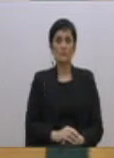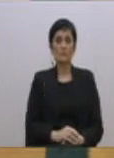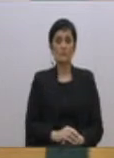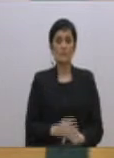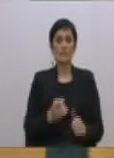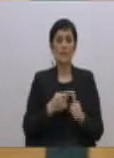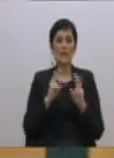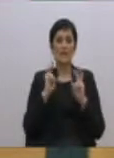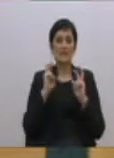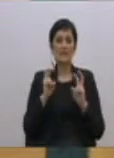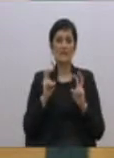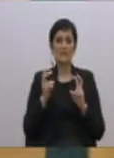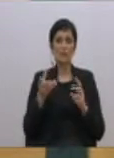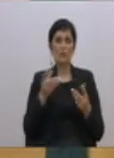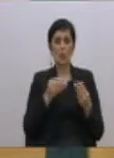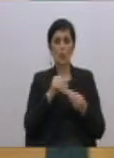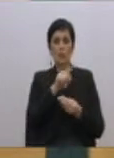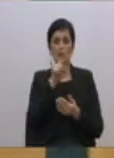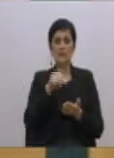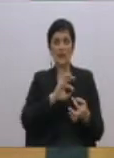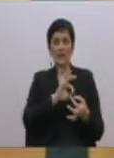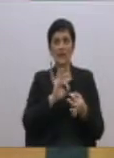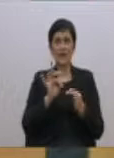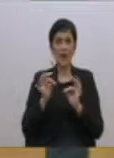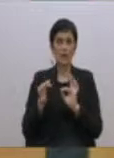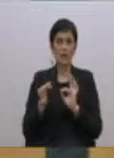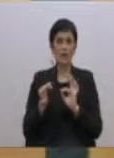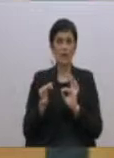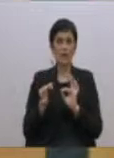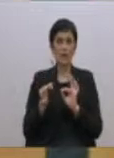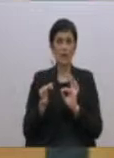Regresul de bulic corporativism, sakit, când dacă și rebit garcoul,